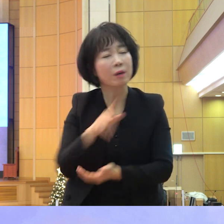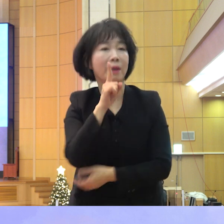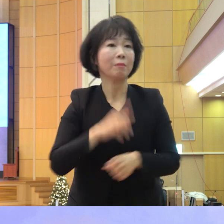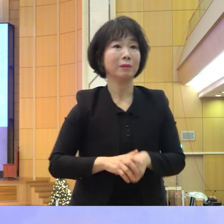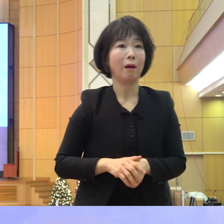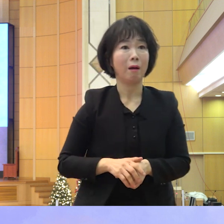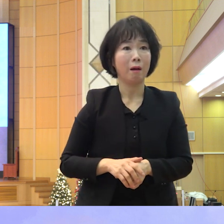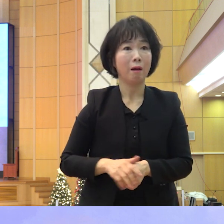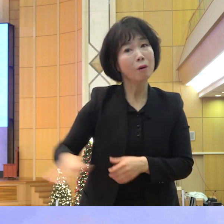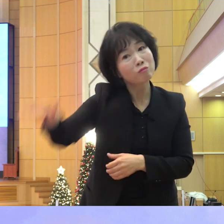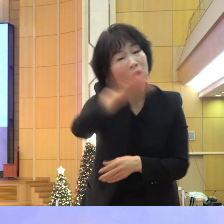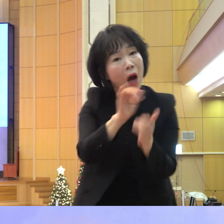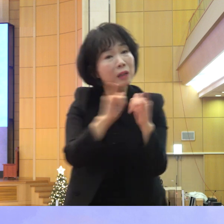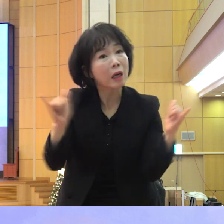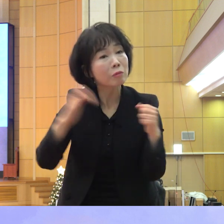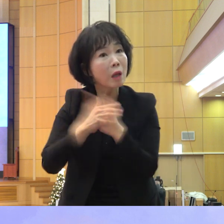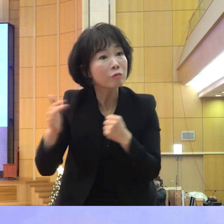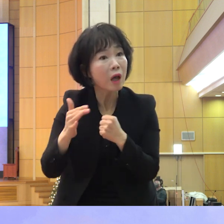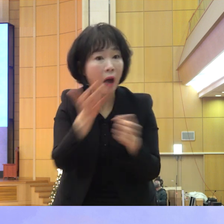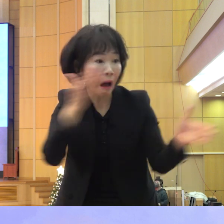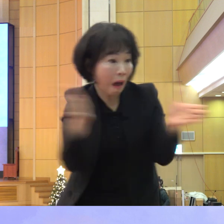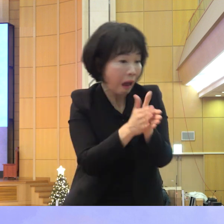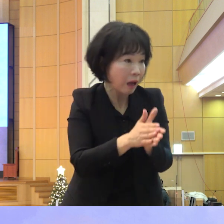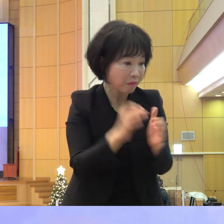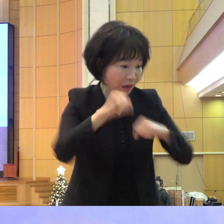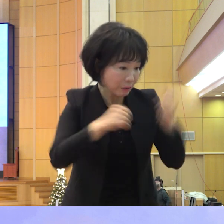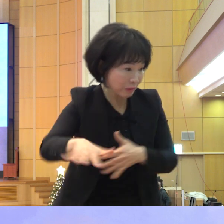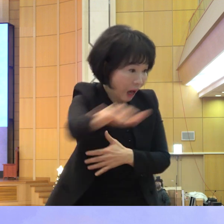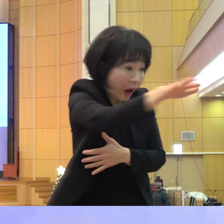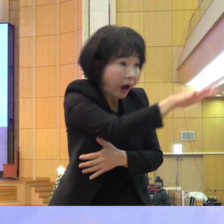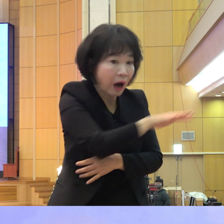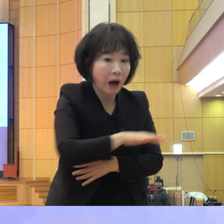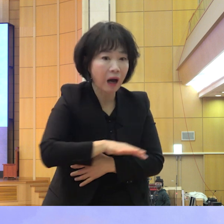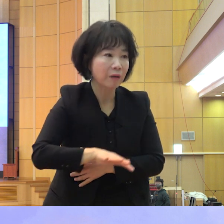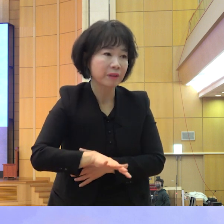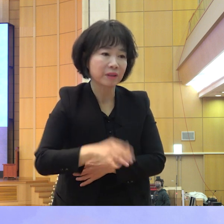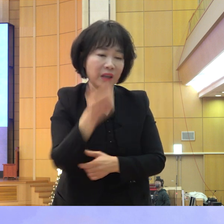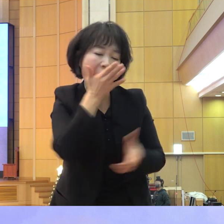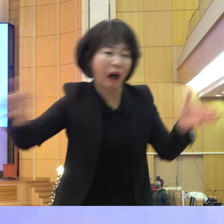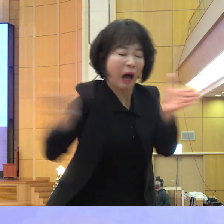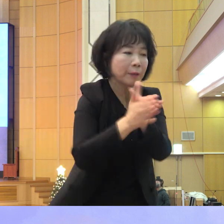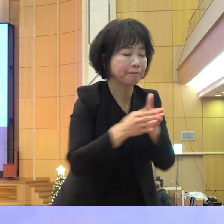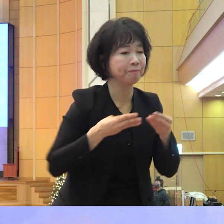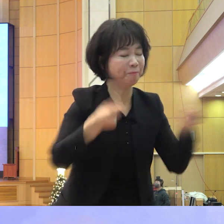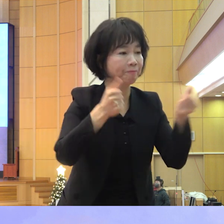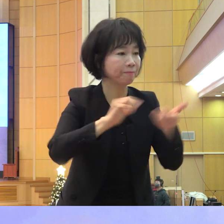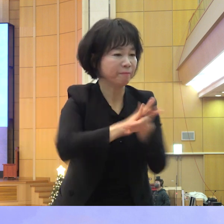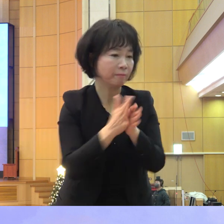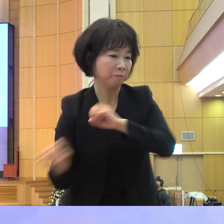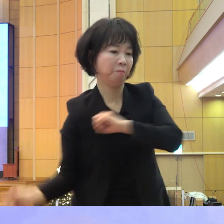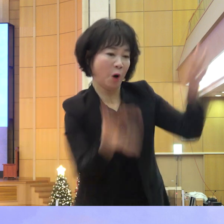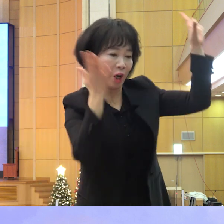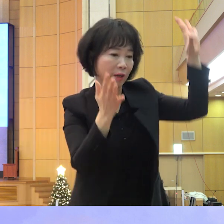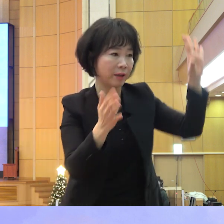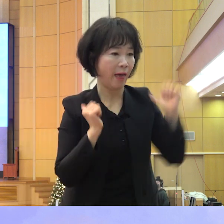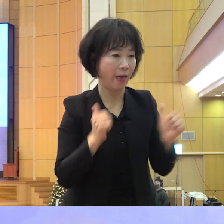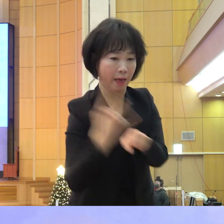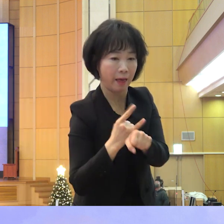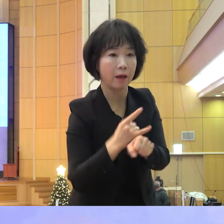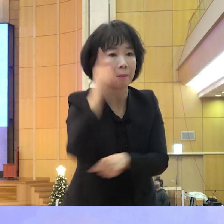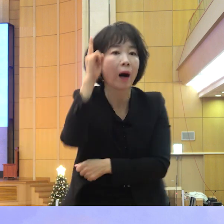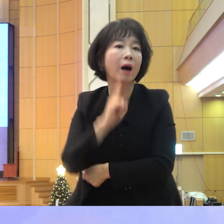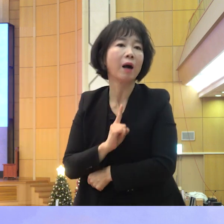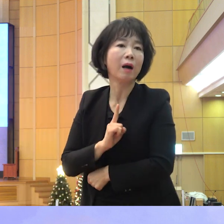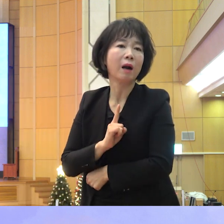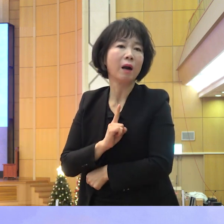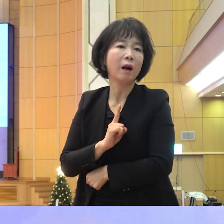사람 때문에 짐승들이고 날짐승이든 들짐승이든 모든 짐승까지 다 멸망받게